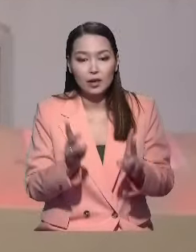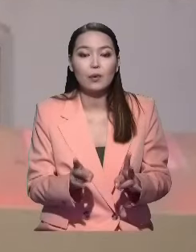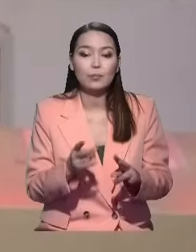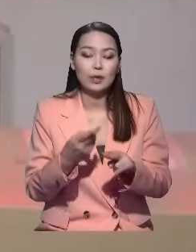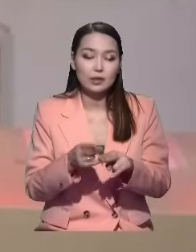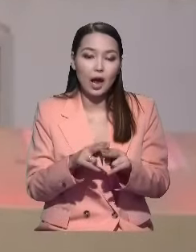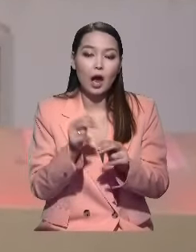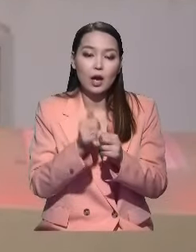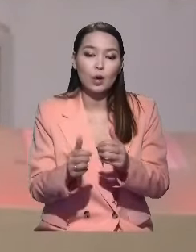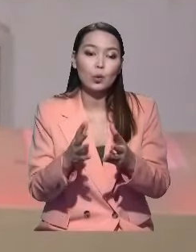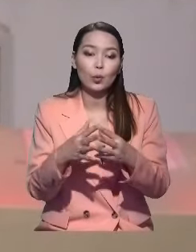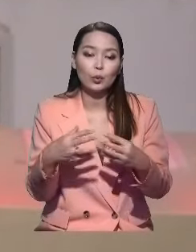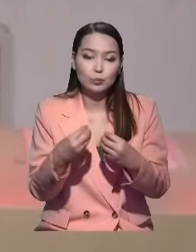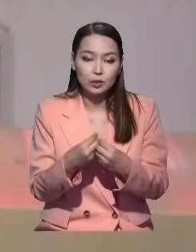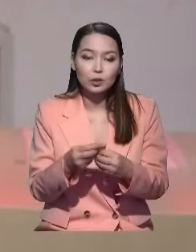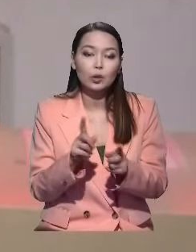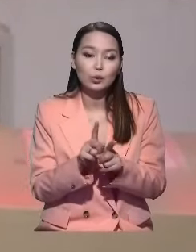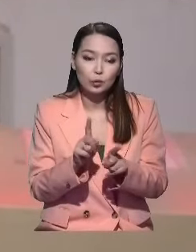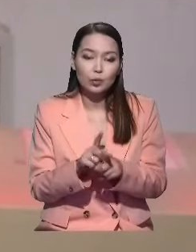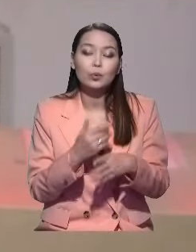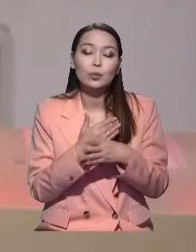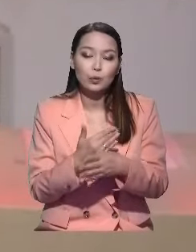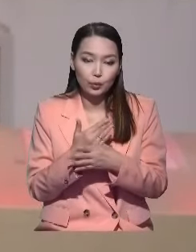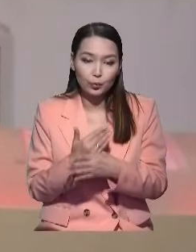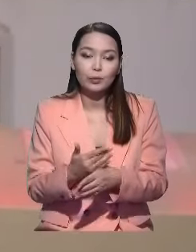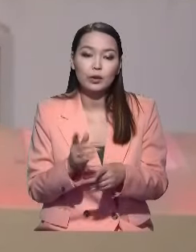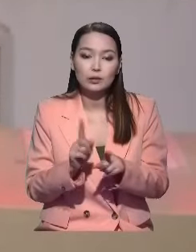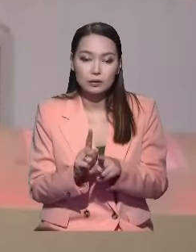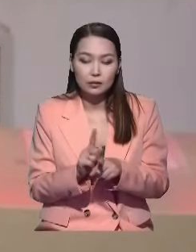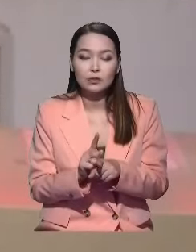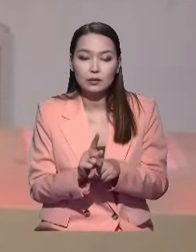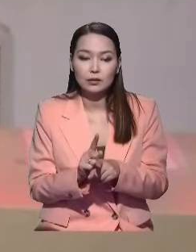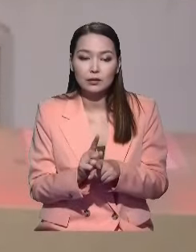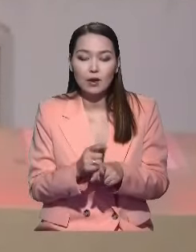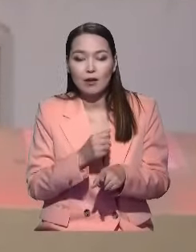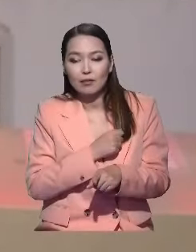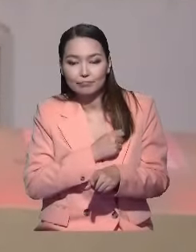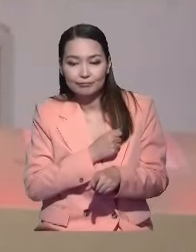отбасына біз өз үлесімізді, көмегімізді, аянбайтынымызды жеткізгім келеді.